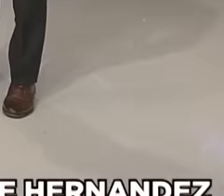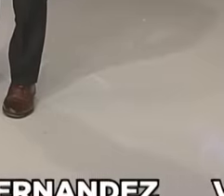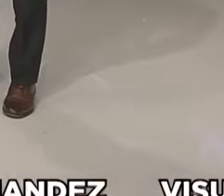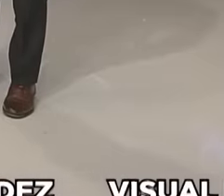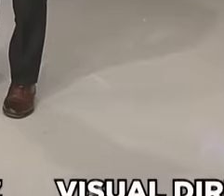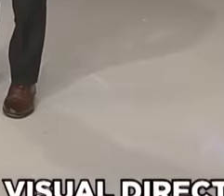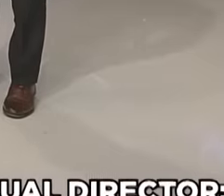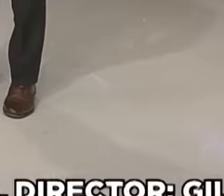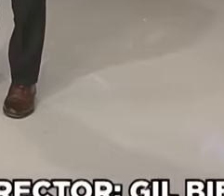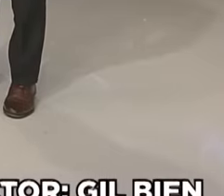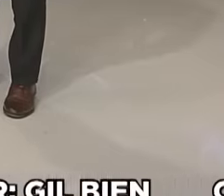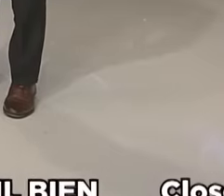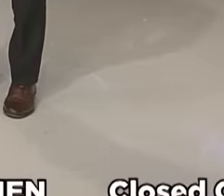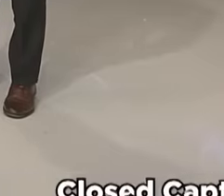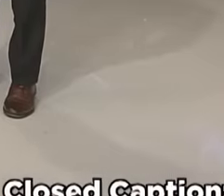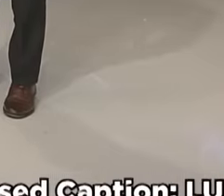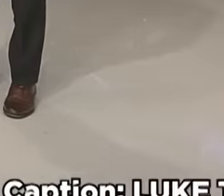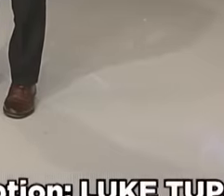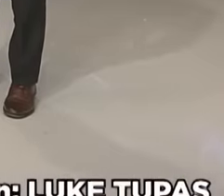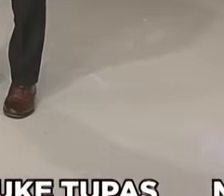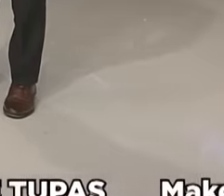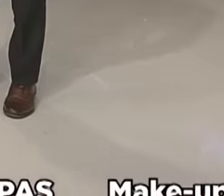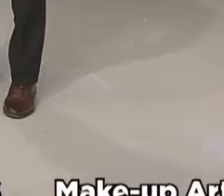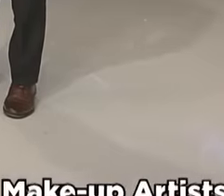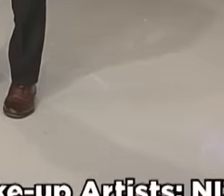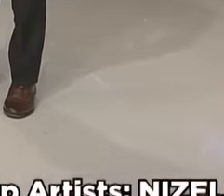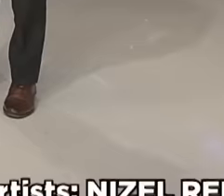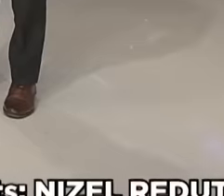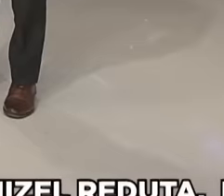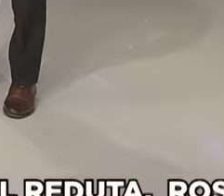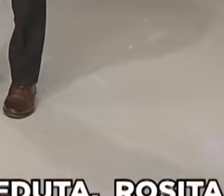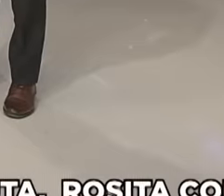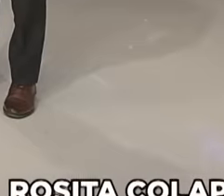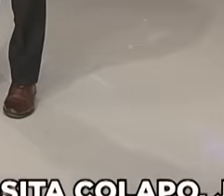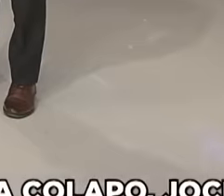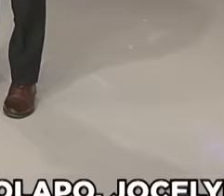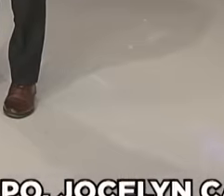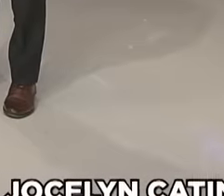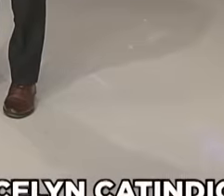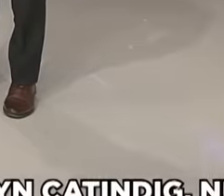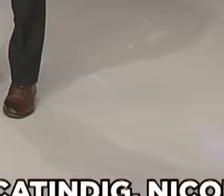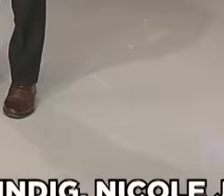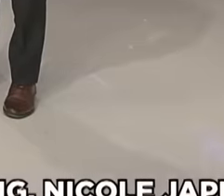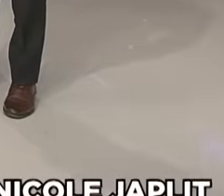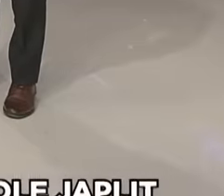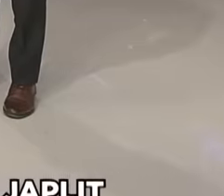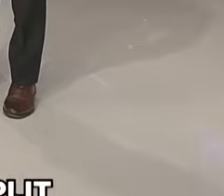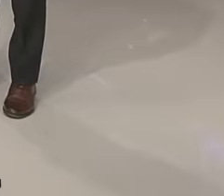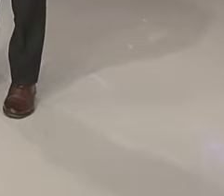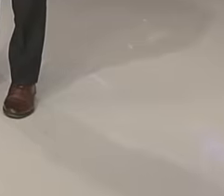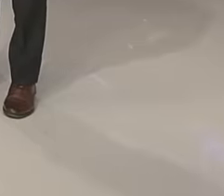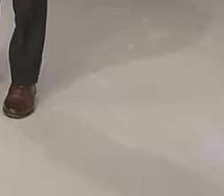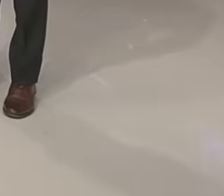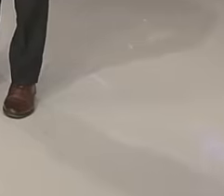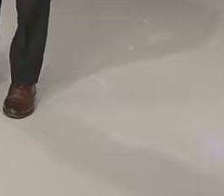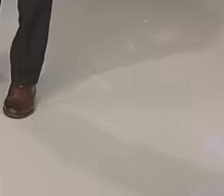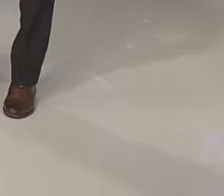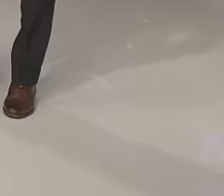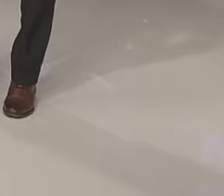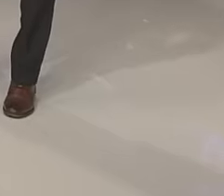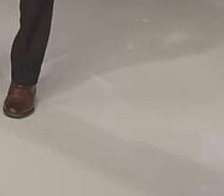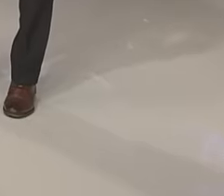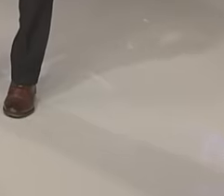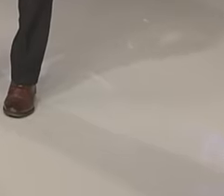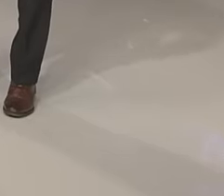Kababalagan, natatakot ka? Of course. Hindi ako natatakot, parang nag-invite ka ng negative. Natakot ka eh.